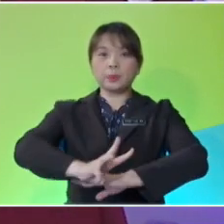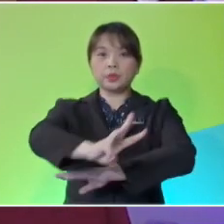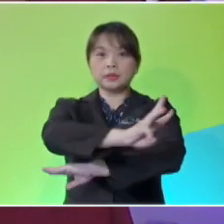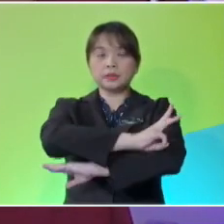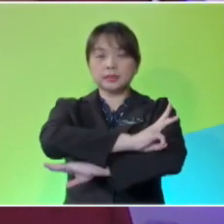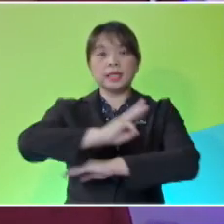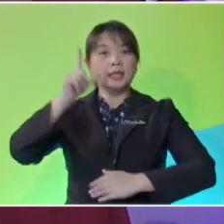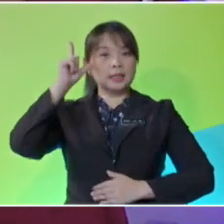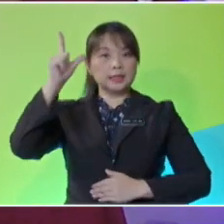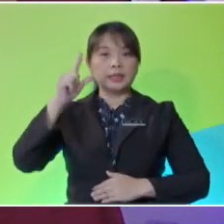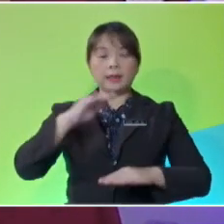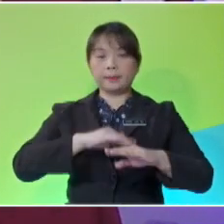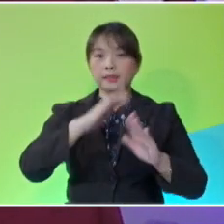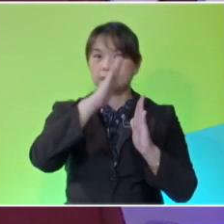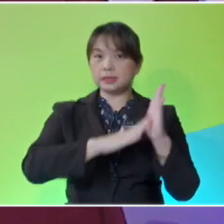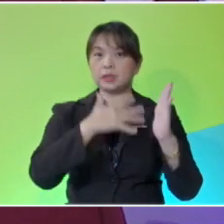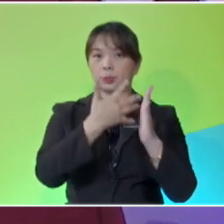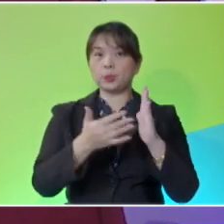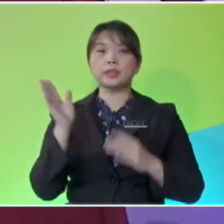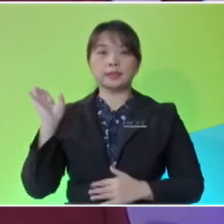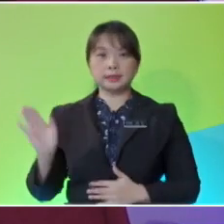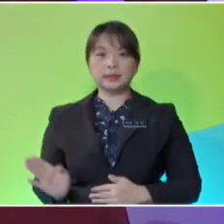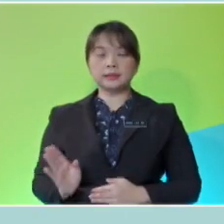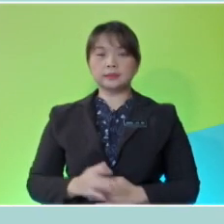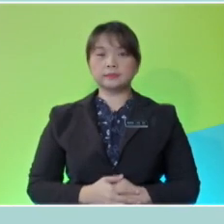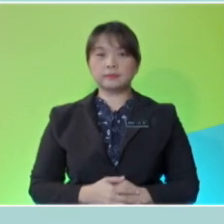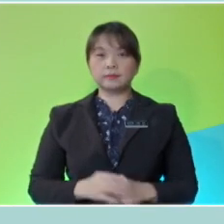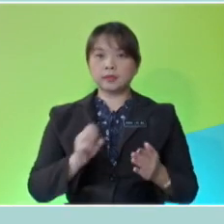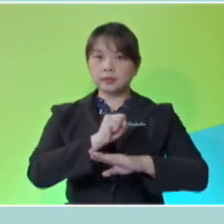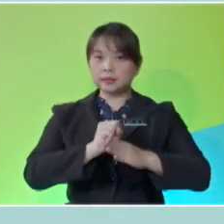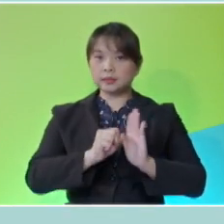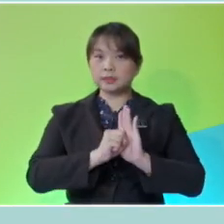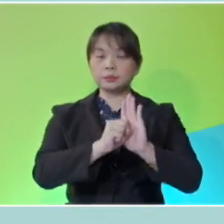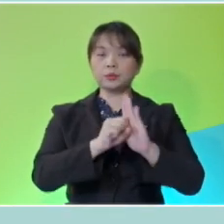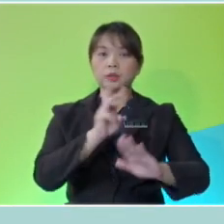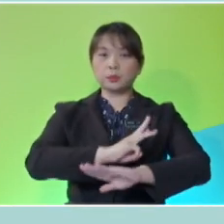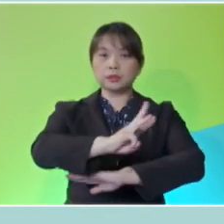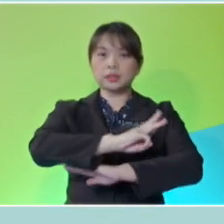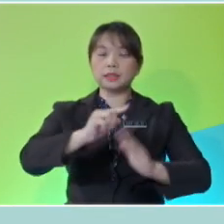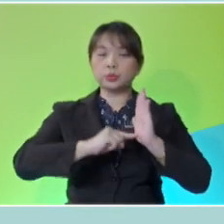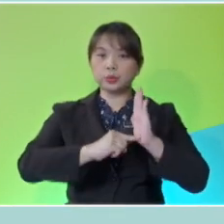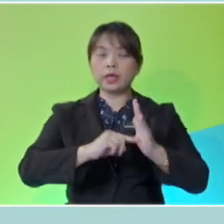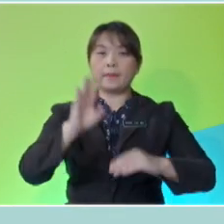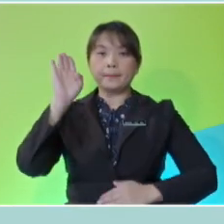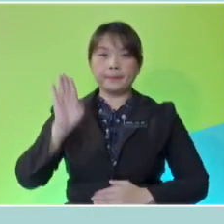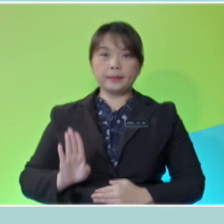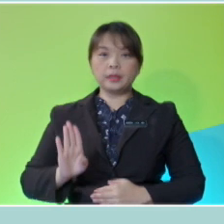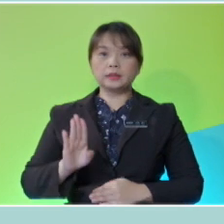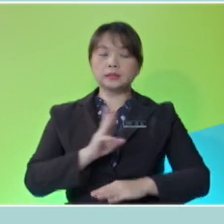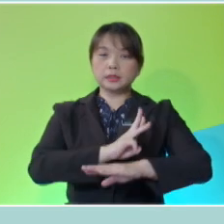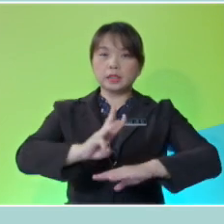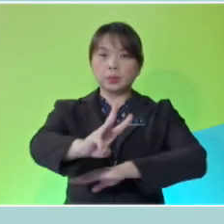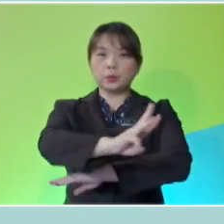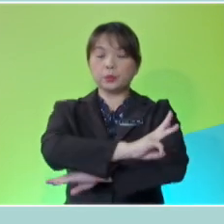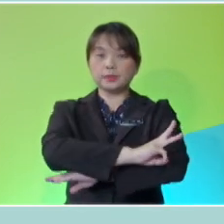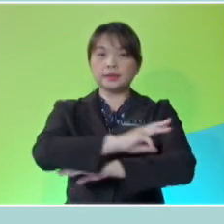lihat pada jadwal yang ditunjukkan simbol kawasan simbol kawasan menunjukkan bahwa kawasan di dalam